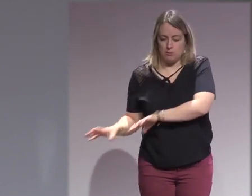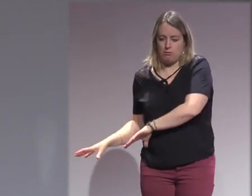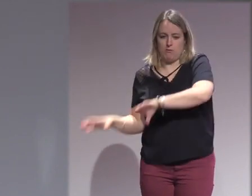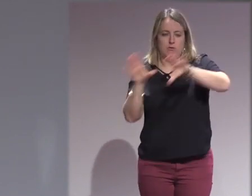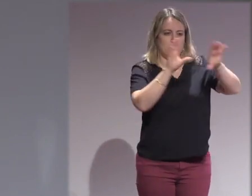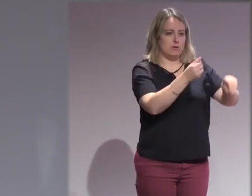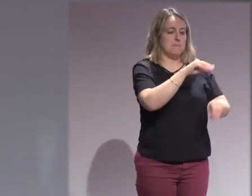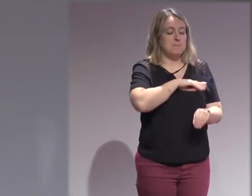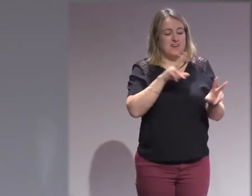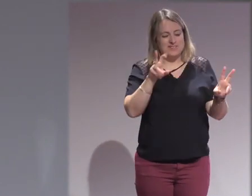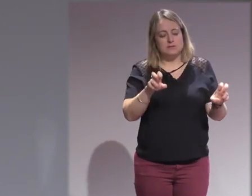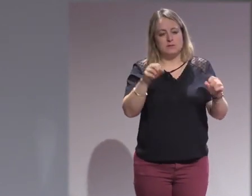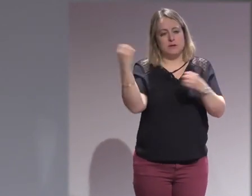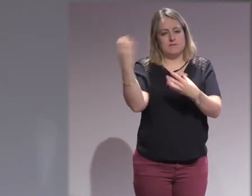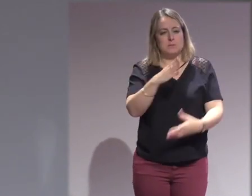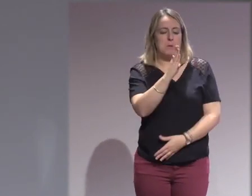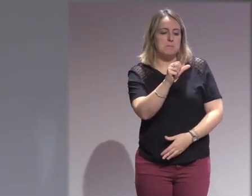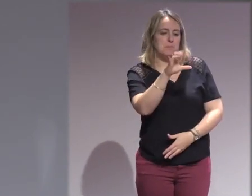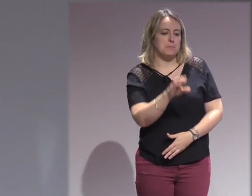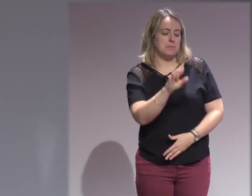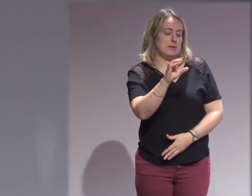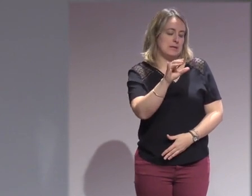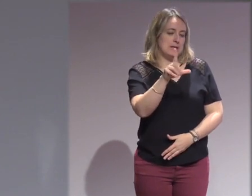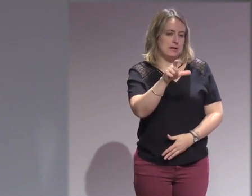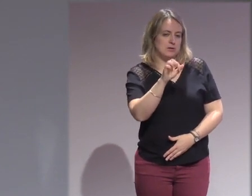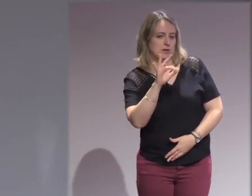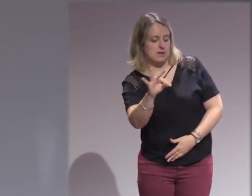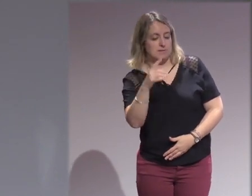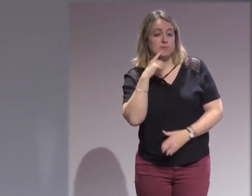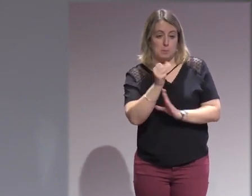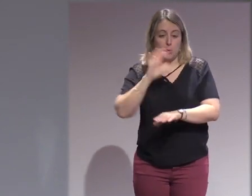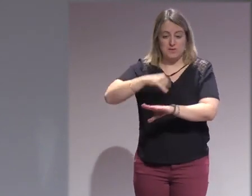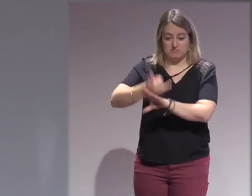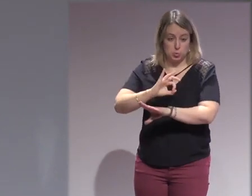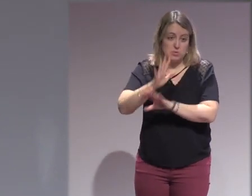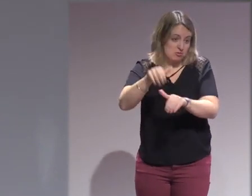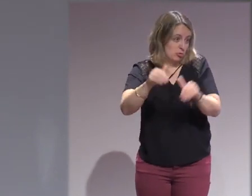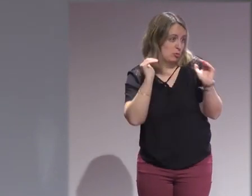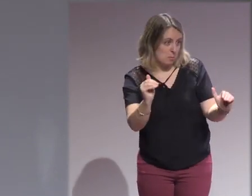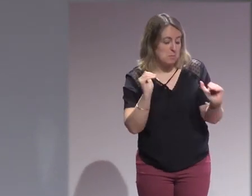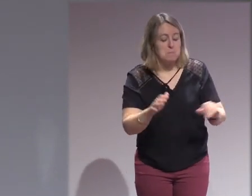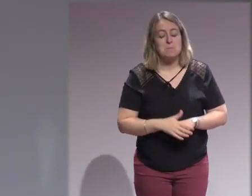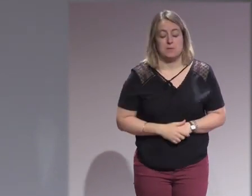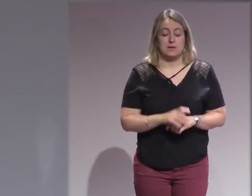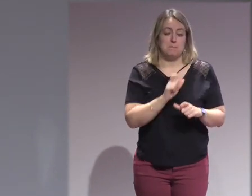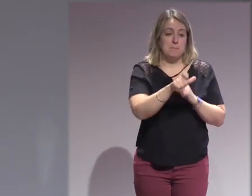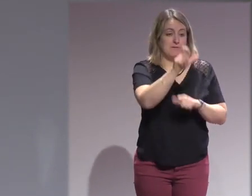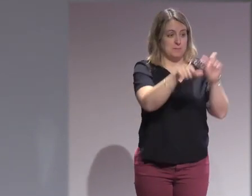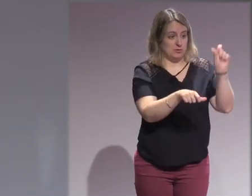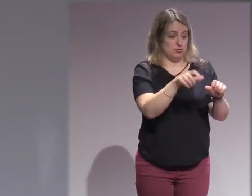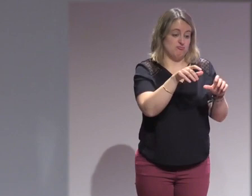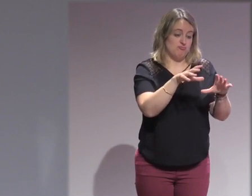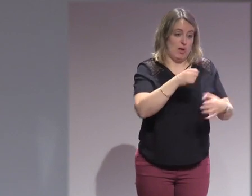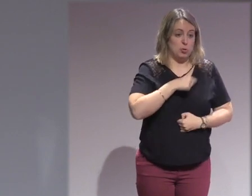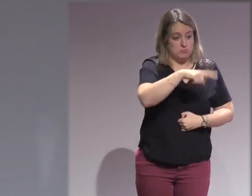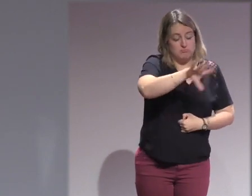Baby Lift, parce qu'ils ont quand même continué hein, après que le premier avion se soit crashé. Et puis quand ces personnes sont retournées au Vietnam, plusieurs décennies plus tard, bah,